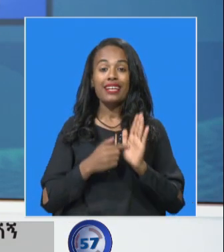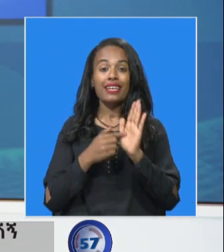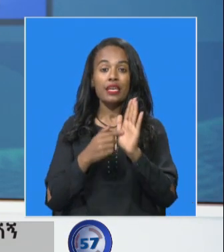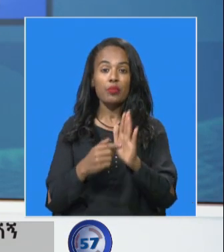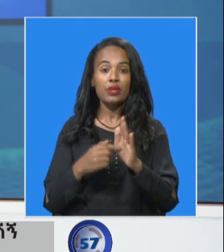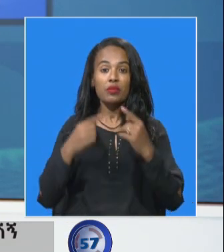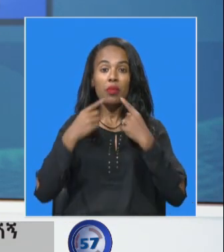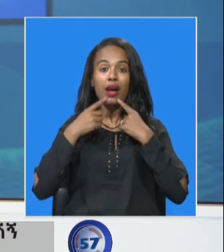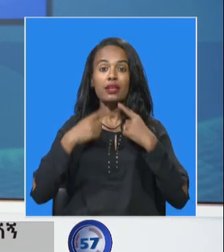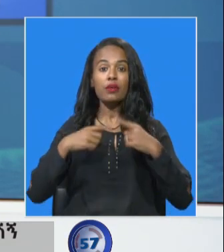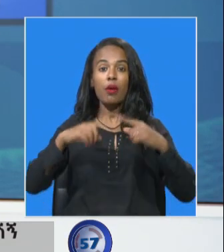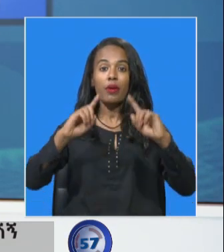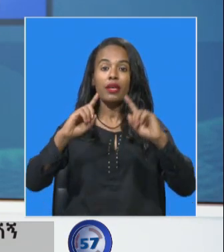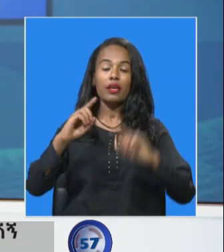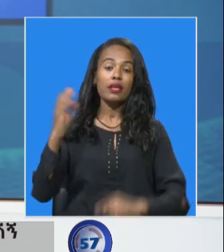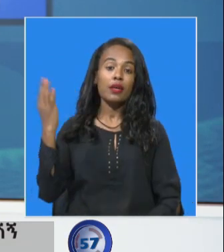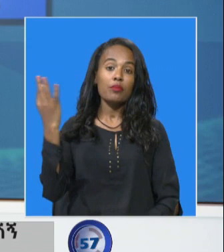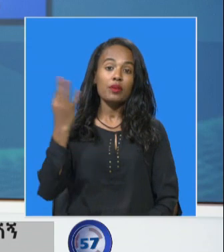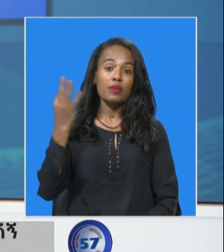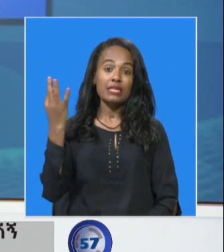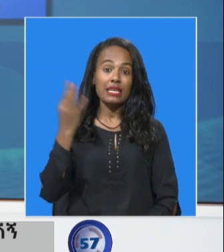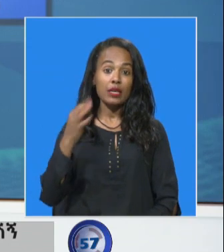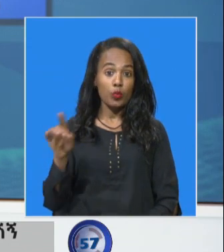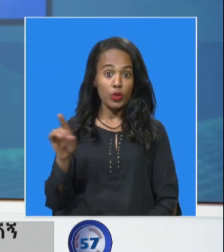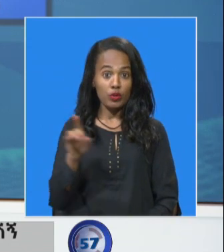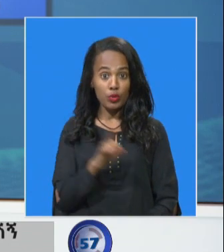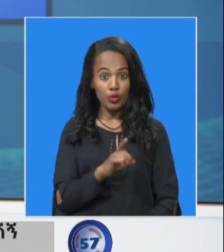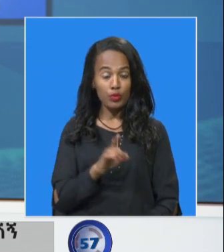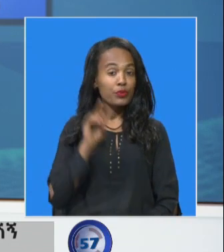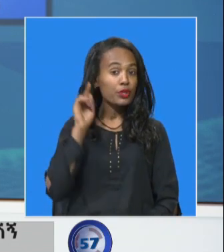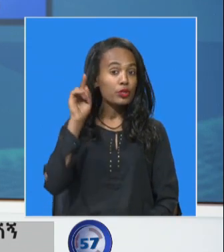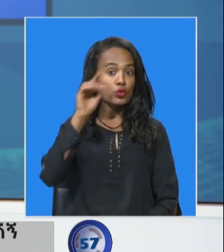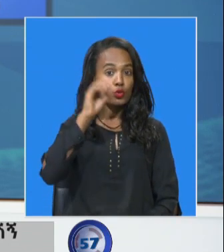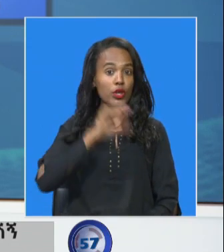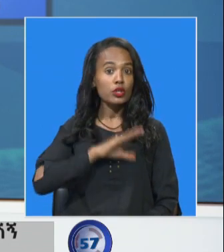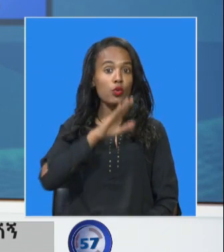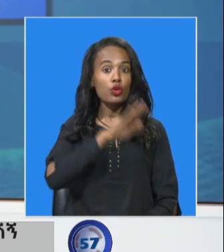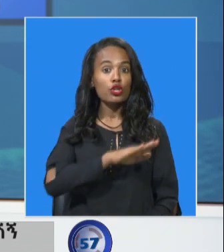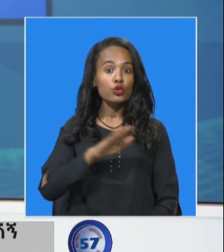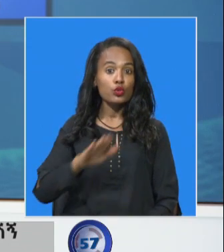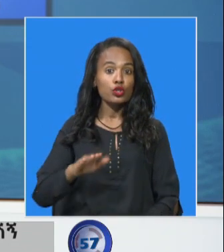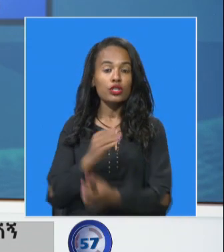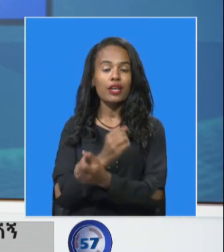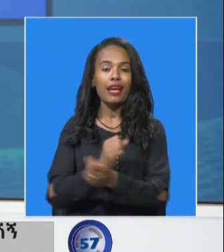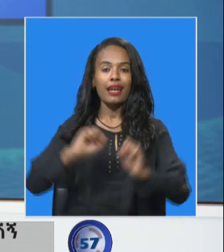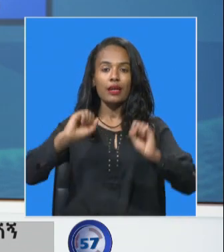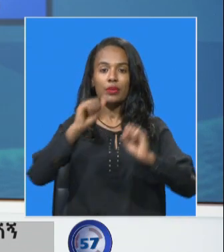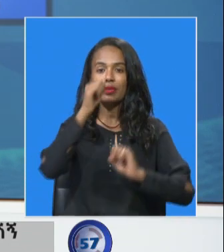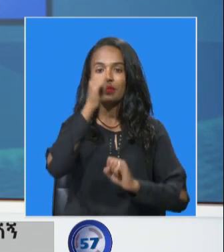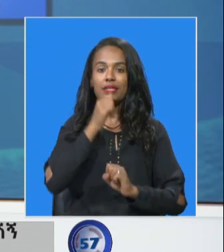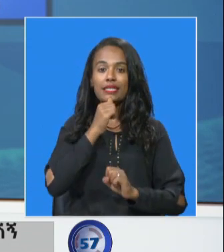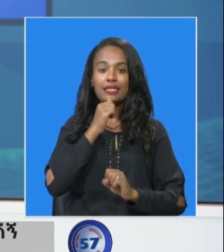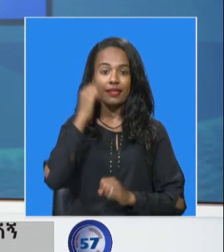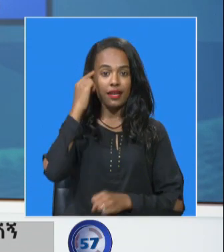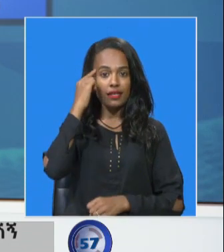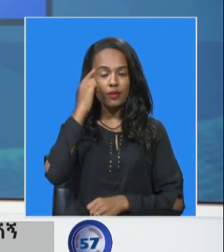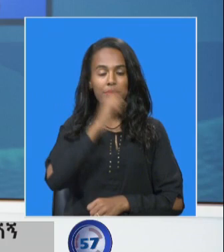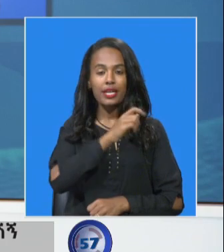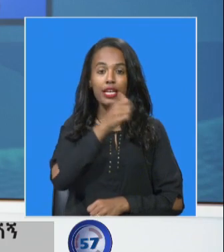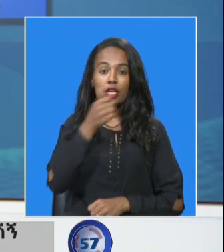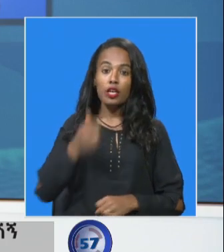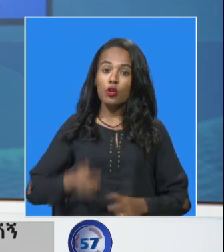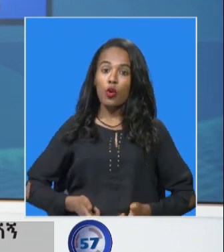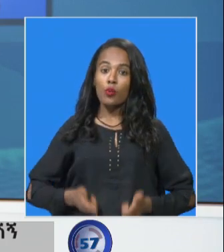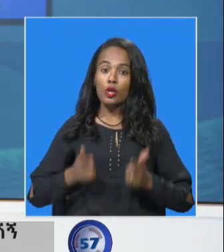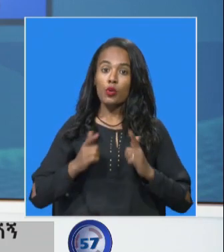በአደባባይ የምንመሰክርበትም ቢሆን እሱም የሰው ልጆችን ያዳነበትን ምስጢር እያሰብን ለሌላውም